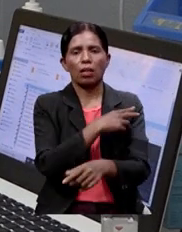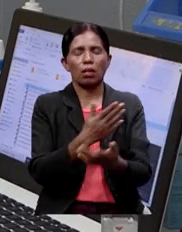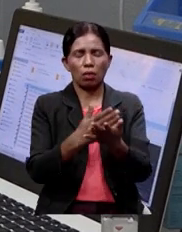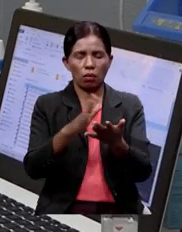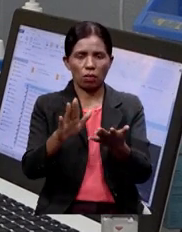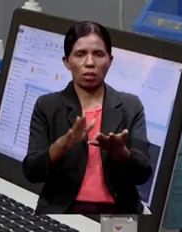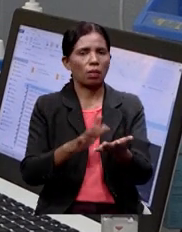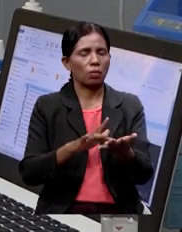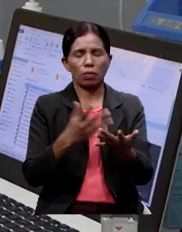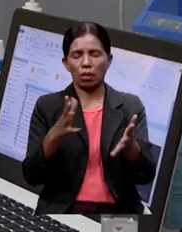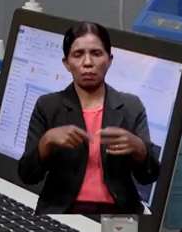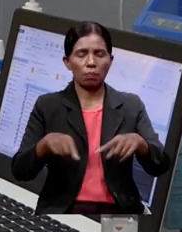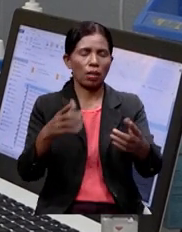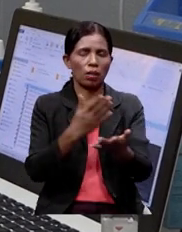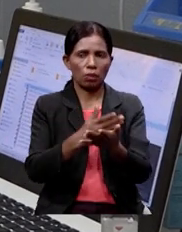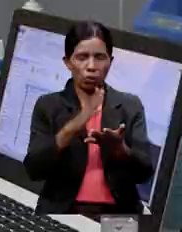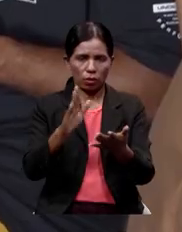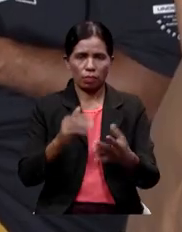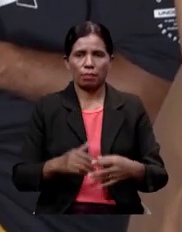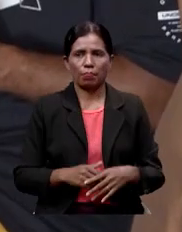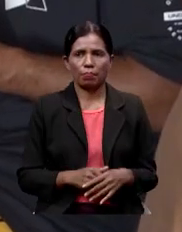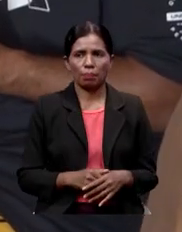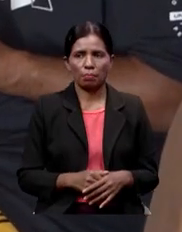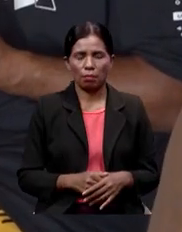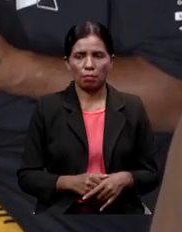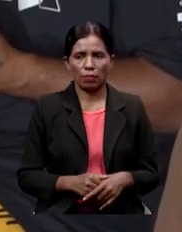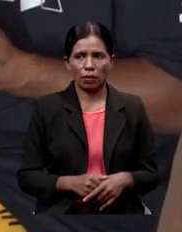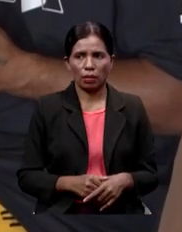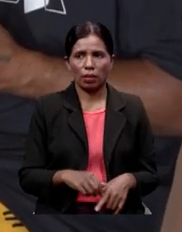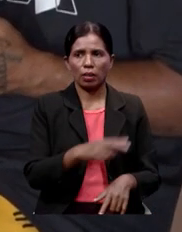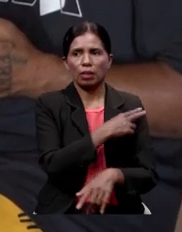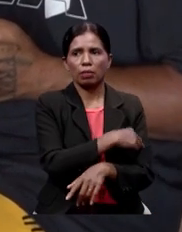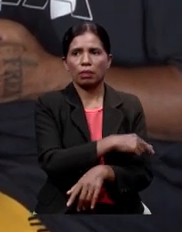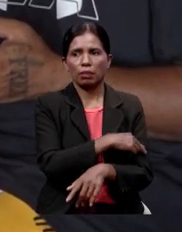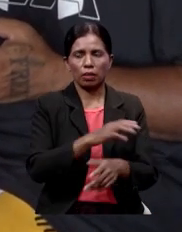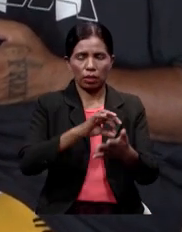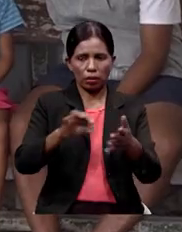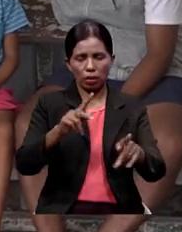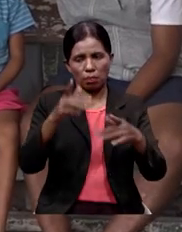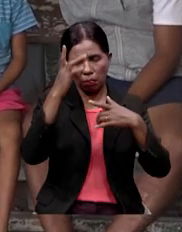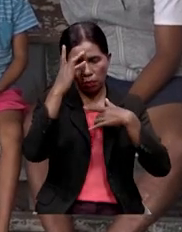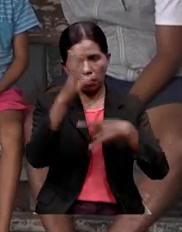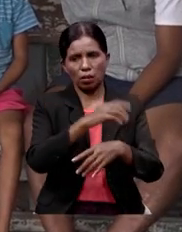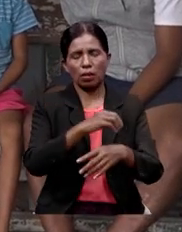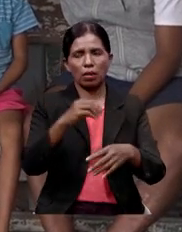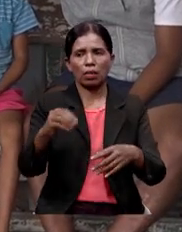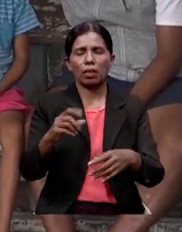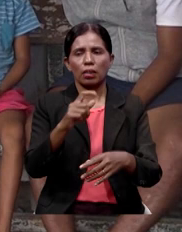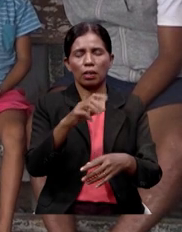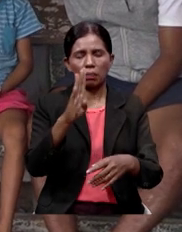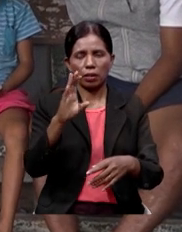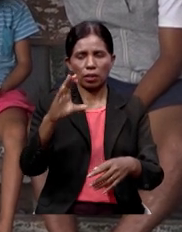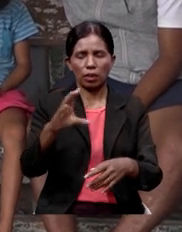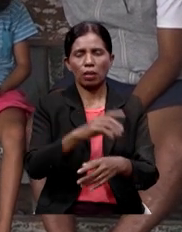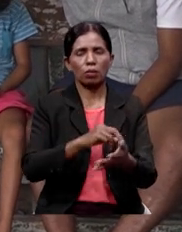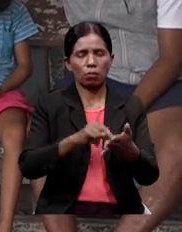sih yang mau lah itu, ne pasien tidak berkolerasi. Além de ne clínica refere resista moras ispa diarrea no TBC ho número